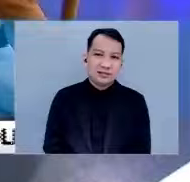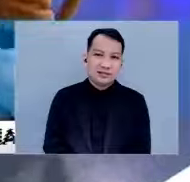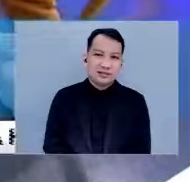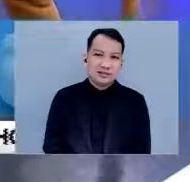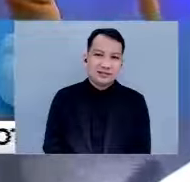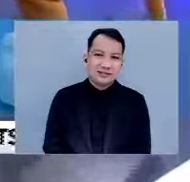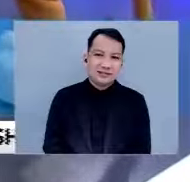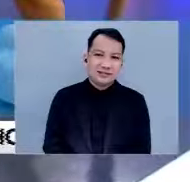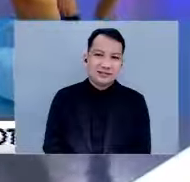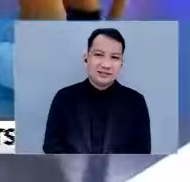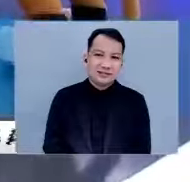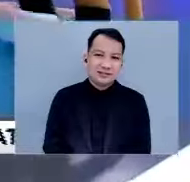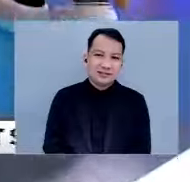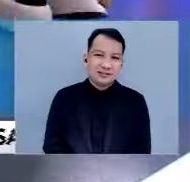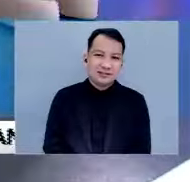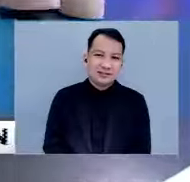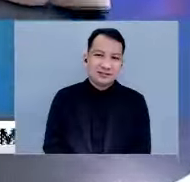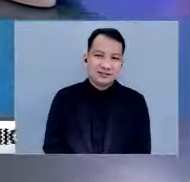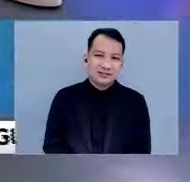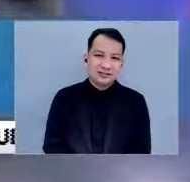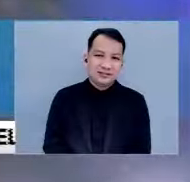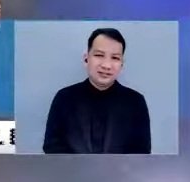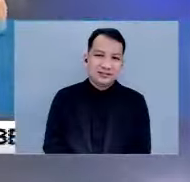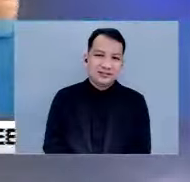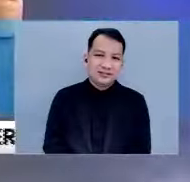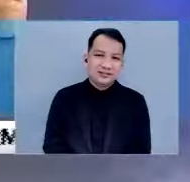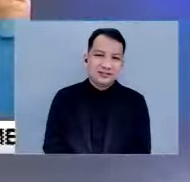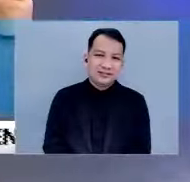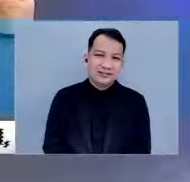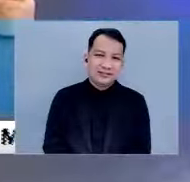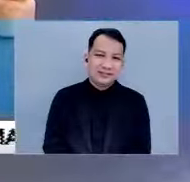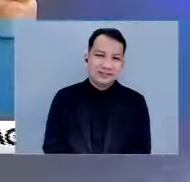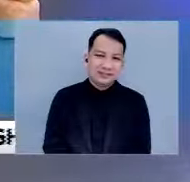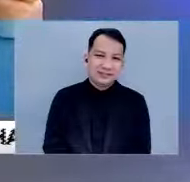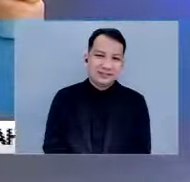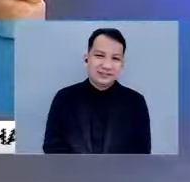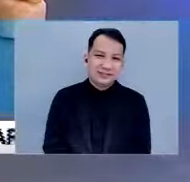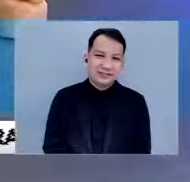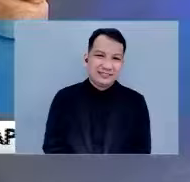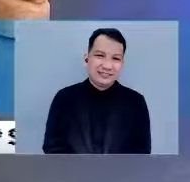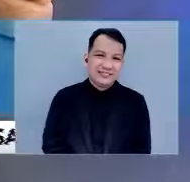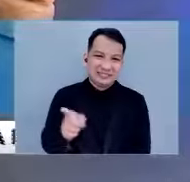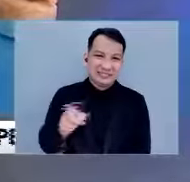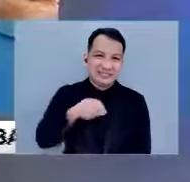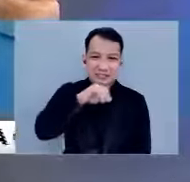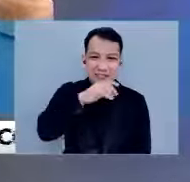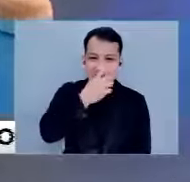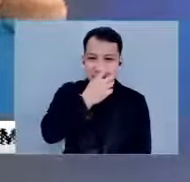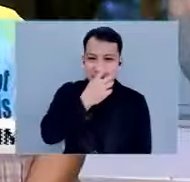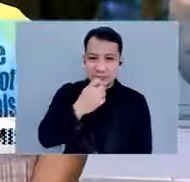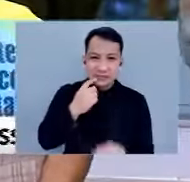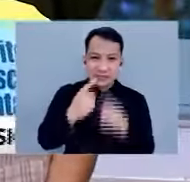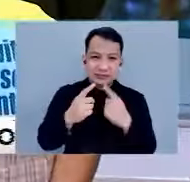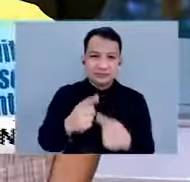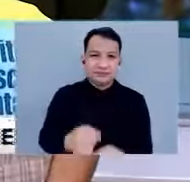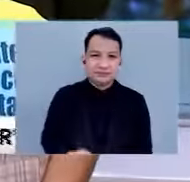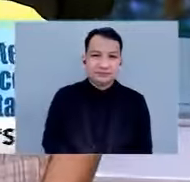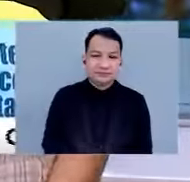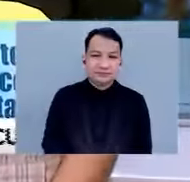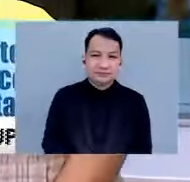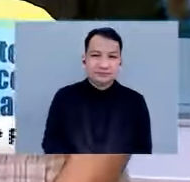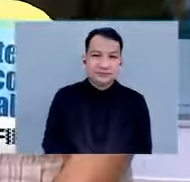resin tag Akala ko naman siol sa e hindi siol makakausap natin si Res Ano magal ba